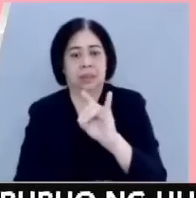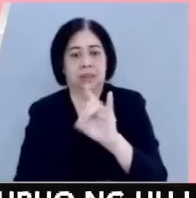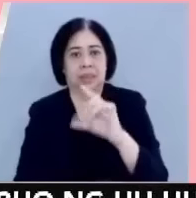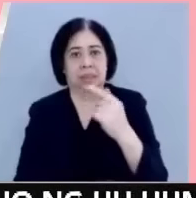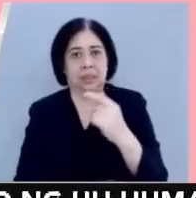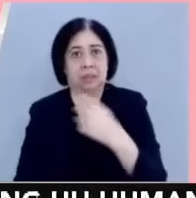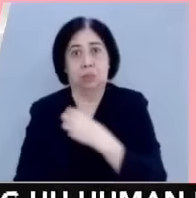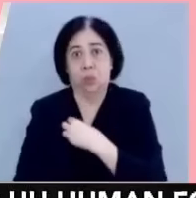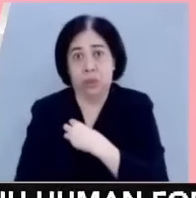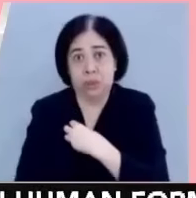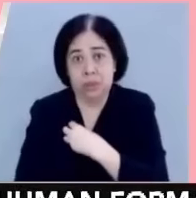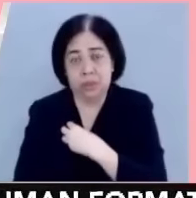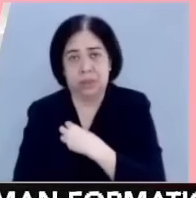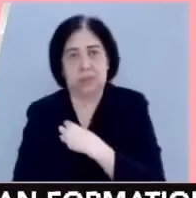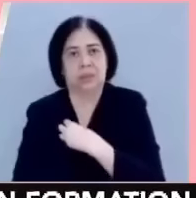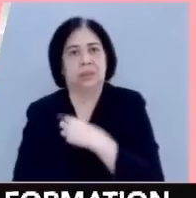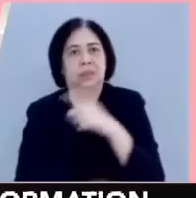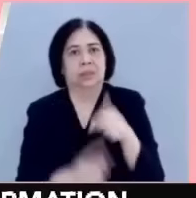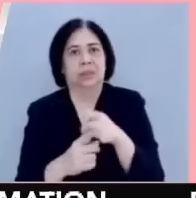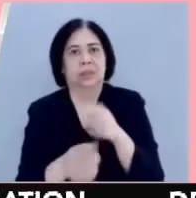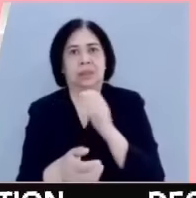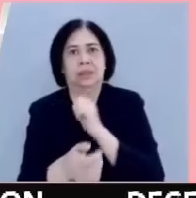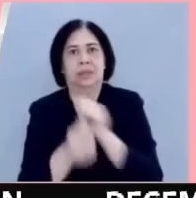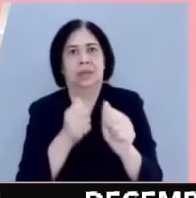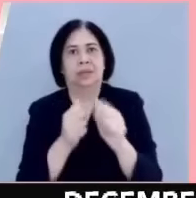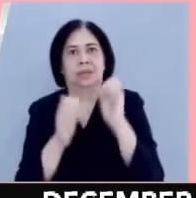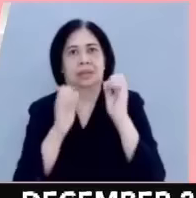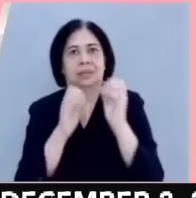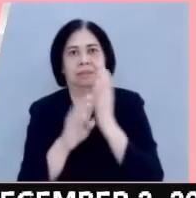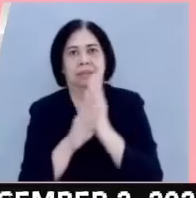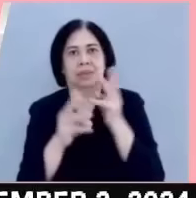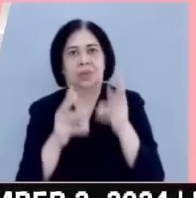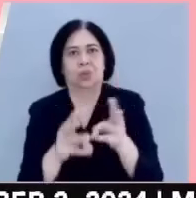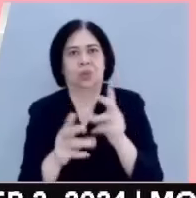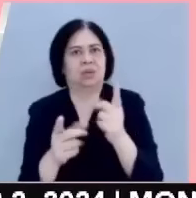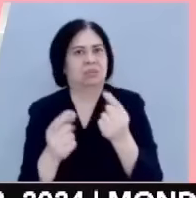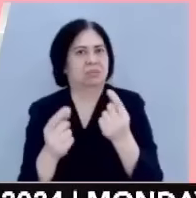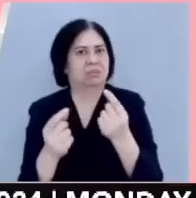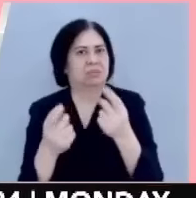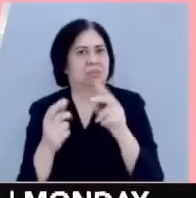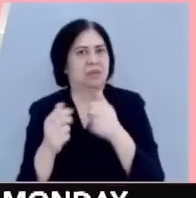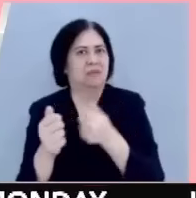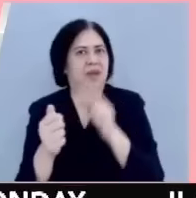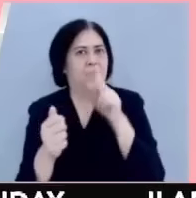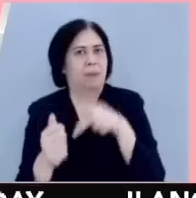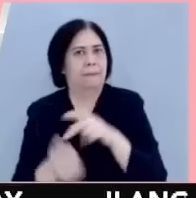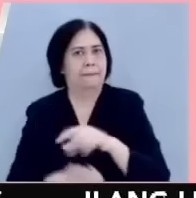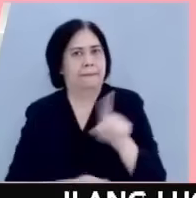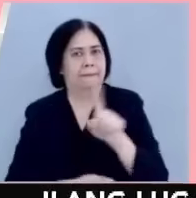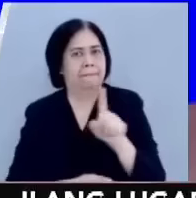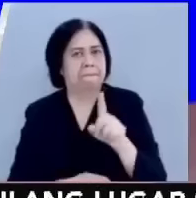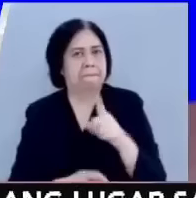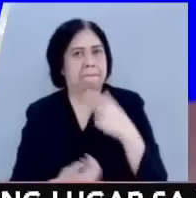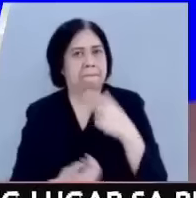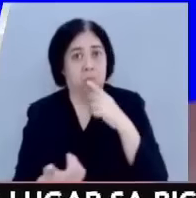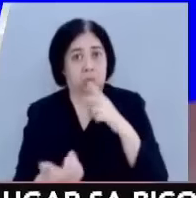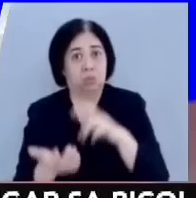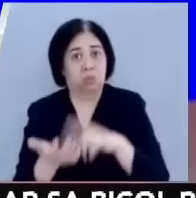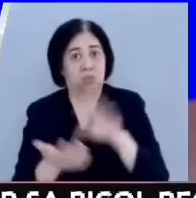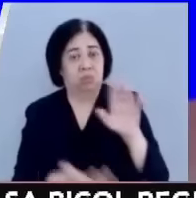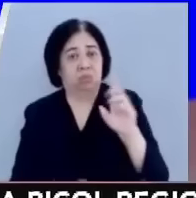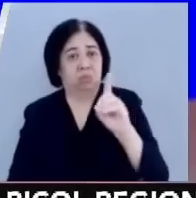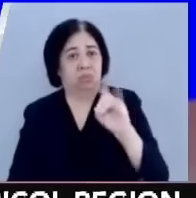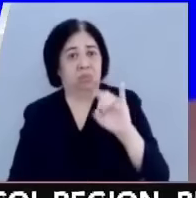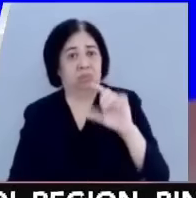illegal na dumaan sa Elsa busway ano na ang follow up natin dito well Ah rehistrado talaga sa inyo hindi